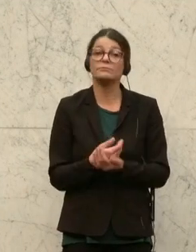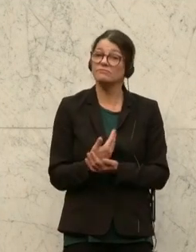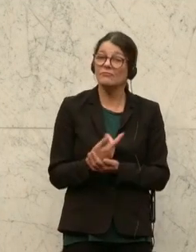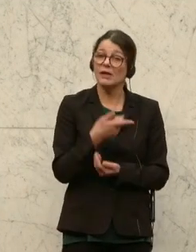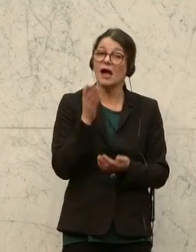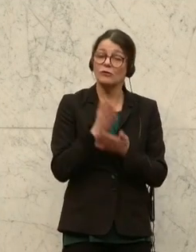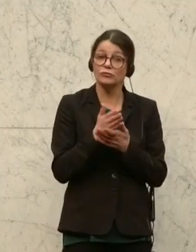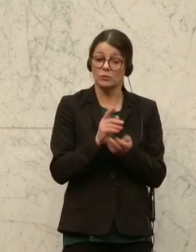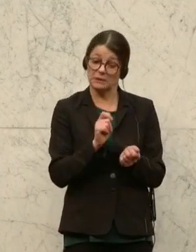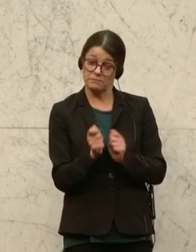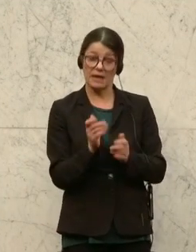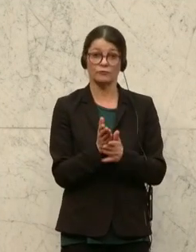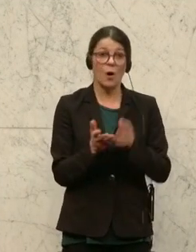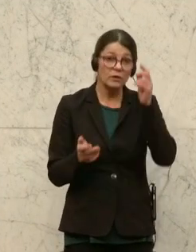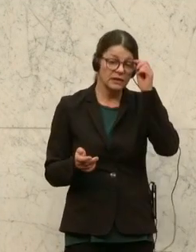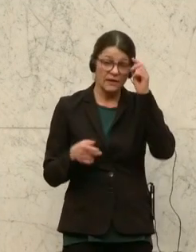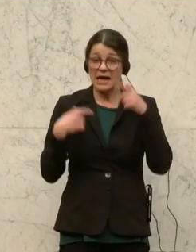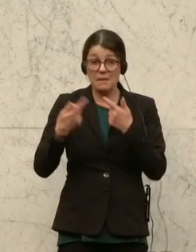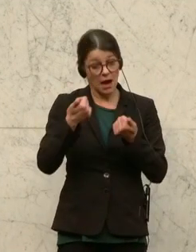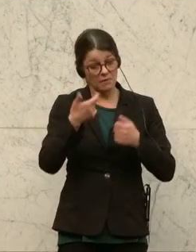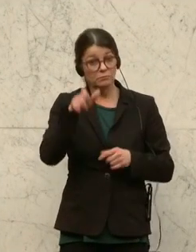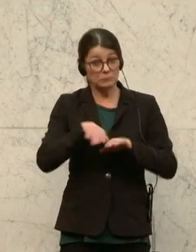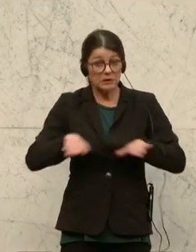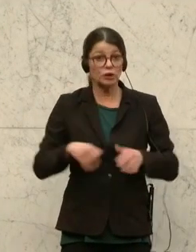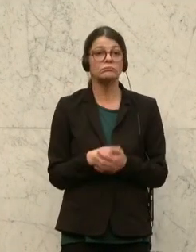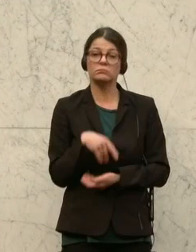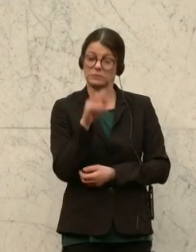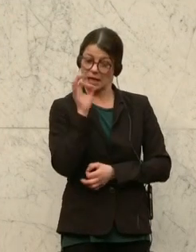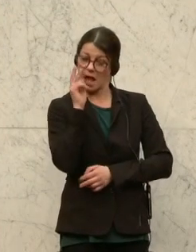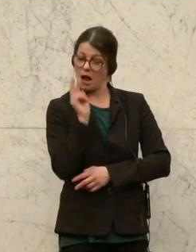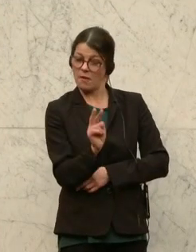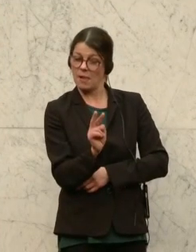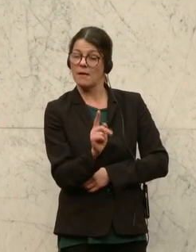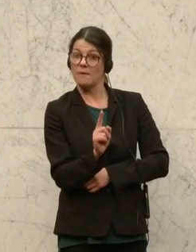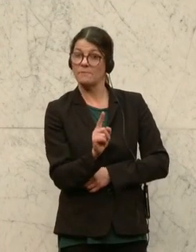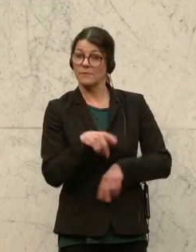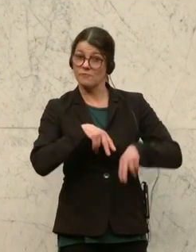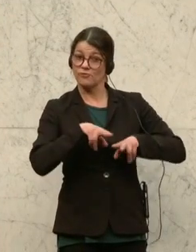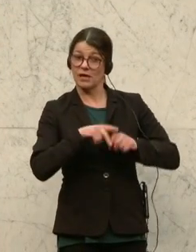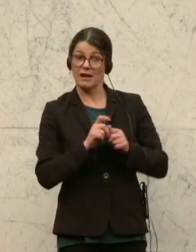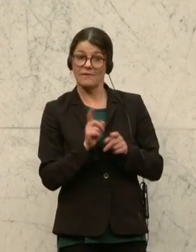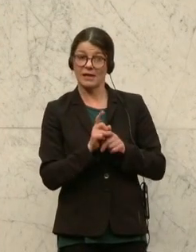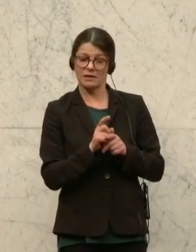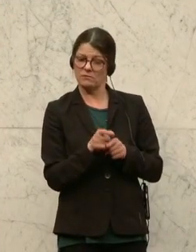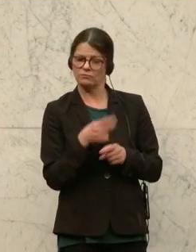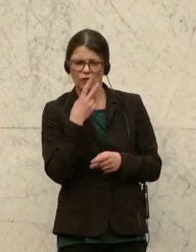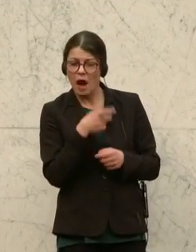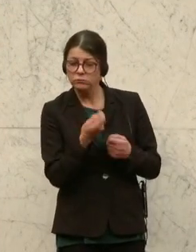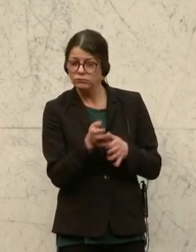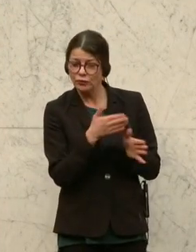die Gewichte verschoben, weil es sitzt immerhin jemand am Tisch, der die Augen auf mehrere potenzielle Schieflagen hat.